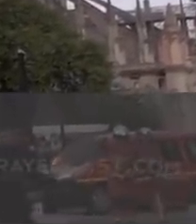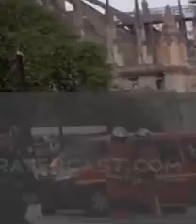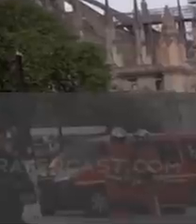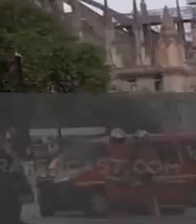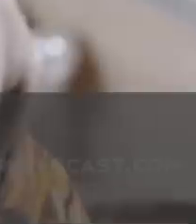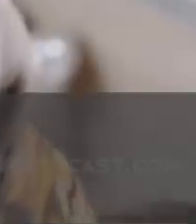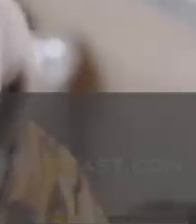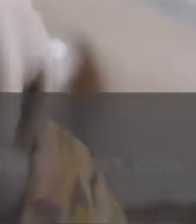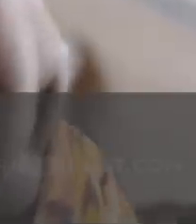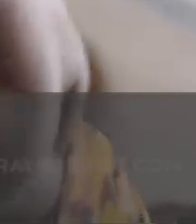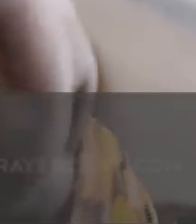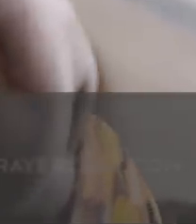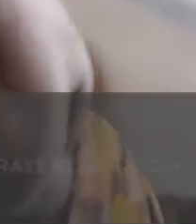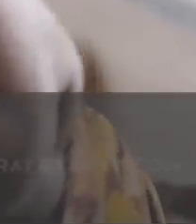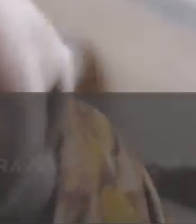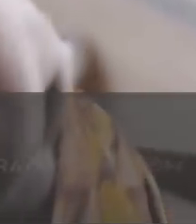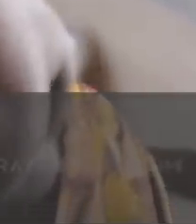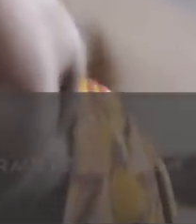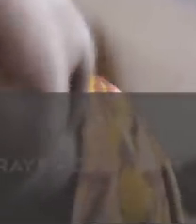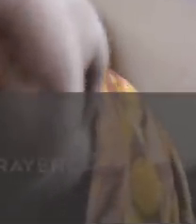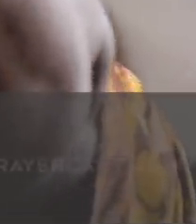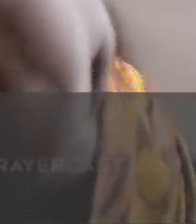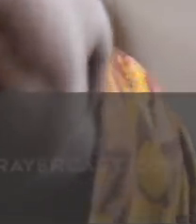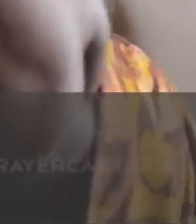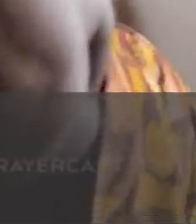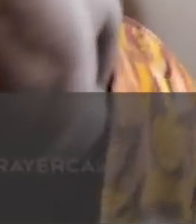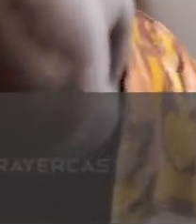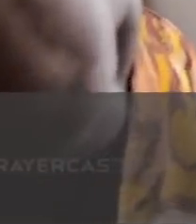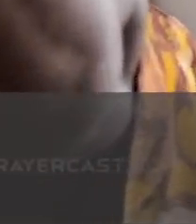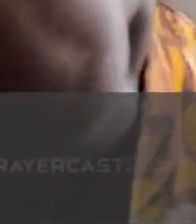later wow